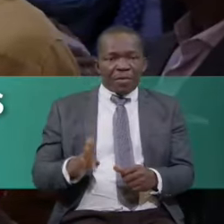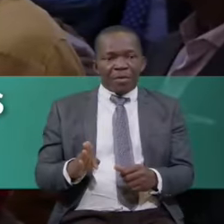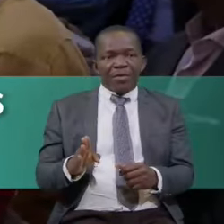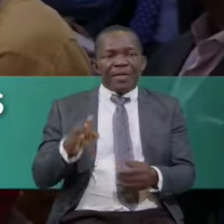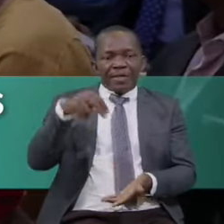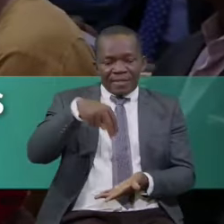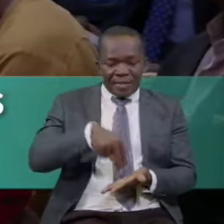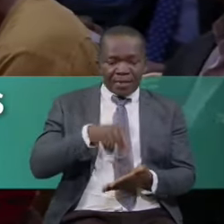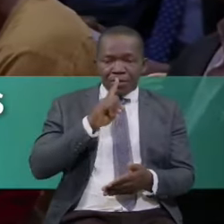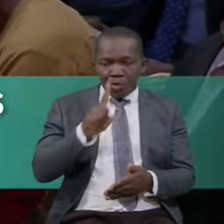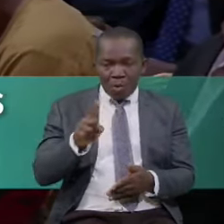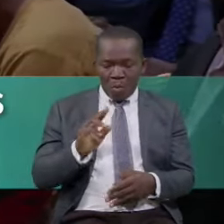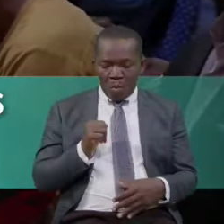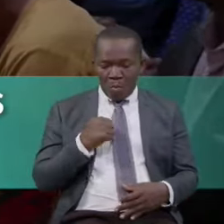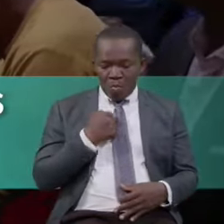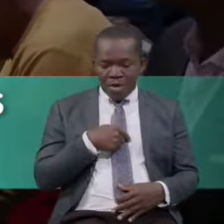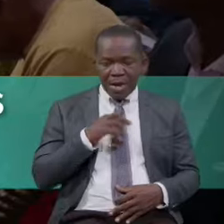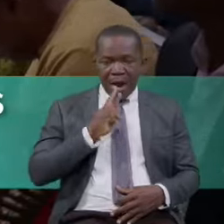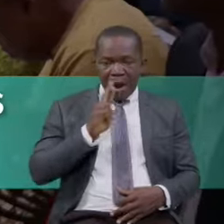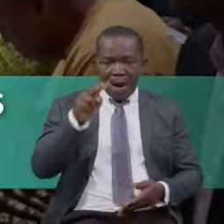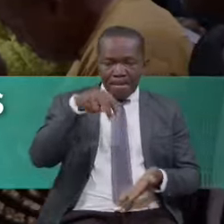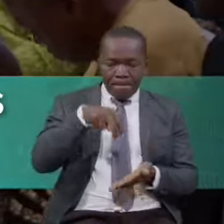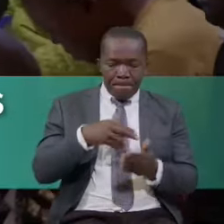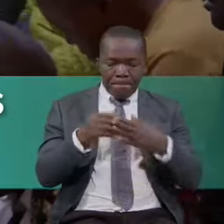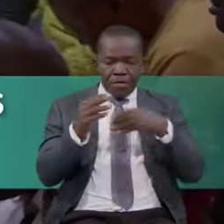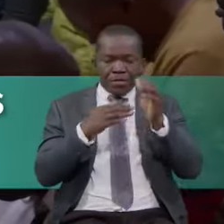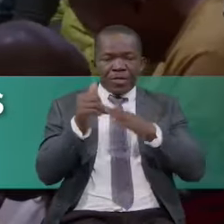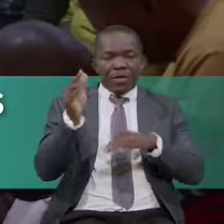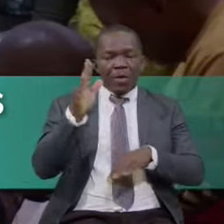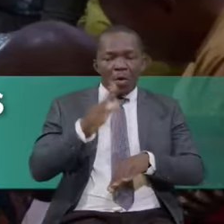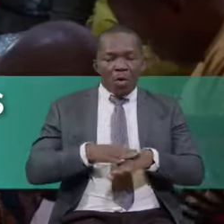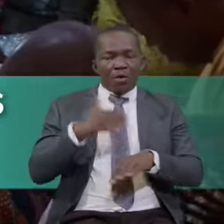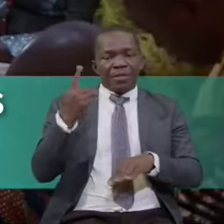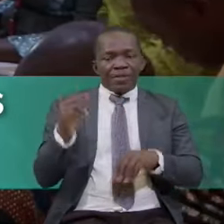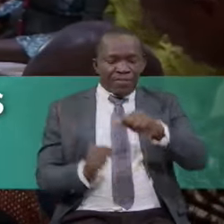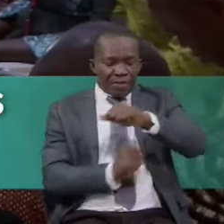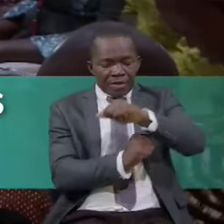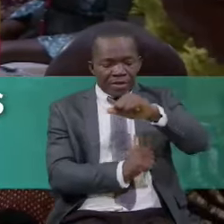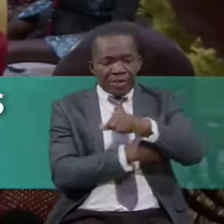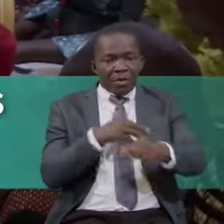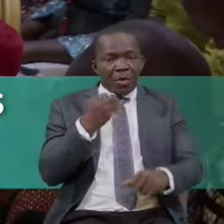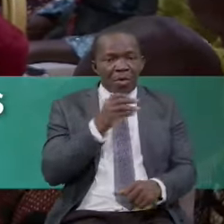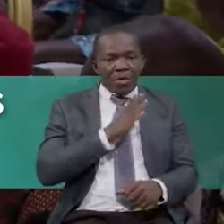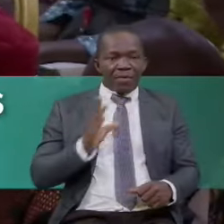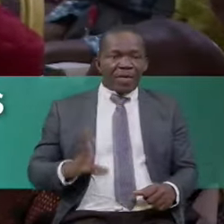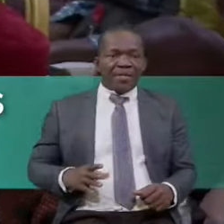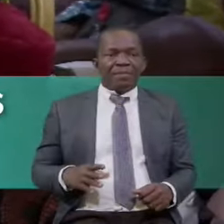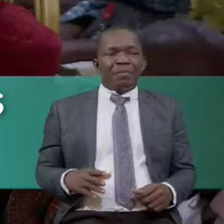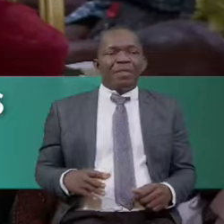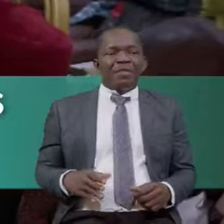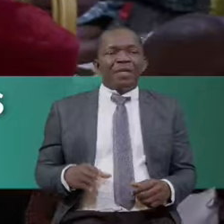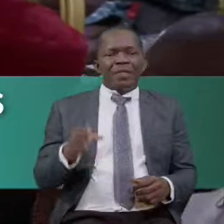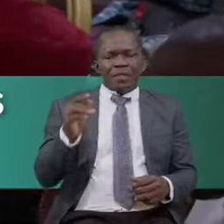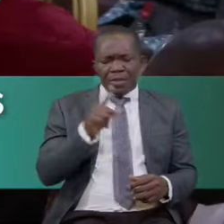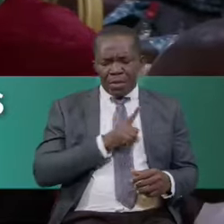fondement les ambassadeur de Christ doit bâtir sur le fondement la Fondation le Seigneur connaît ceux